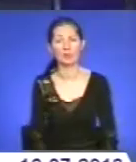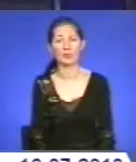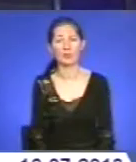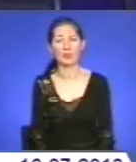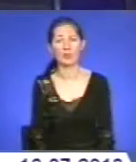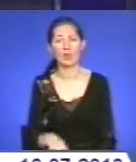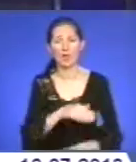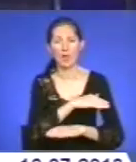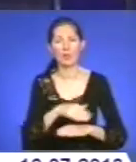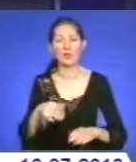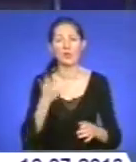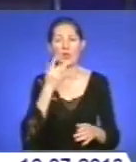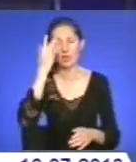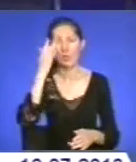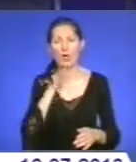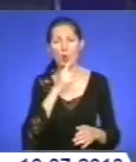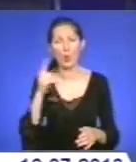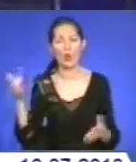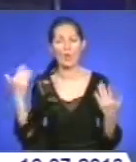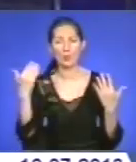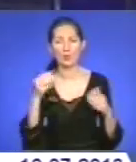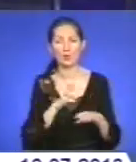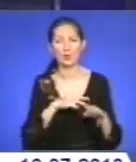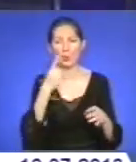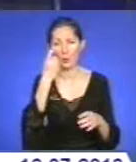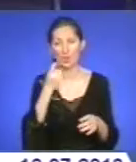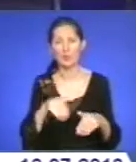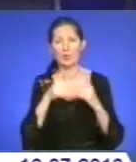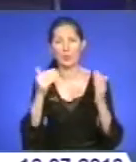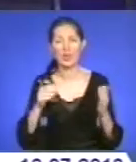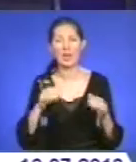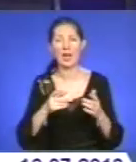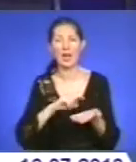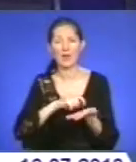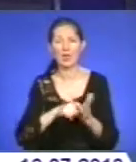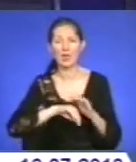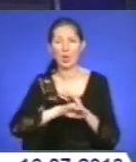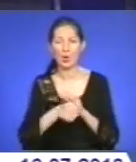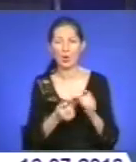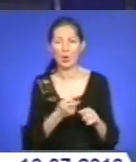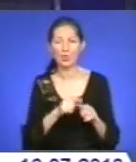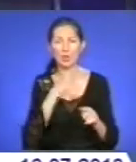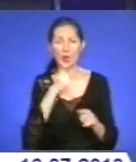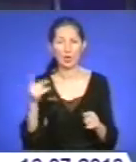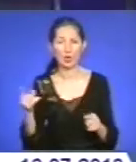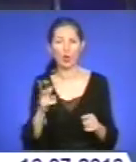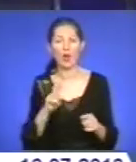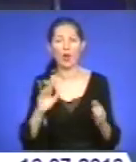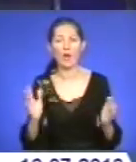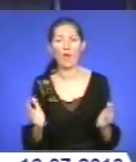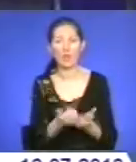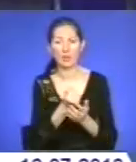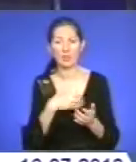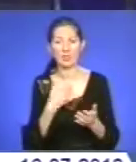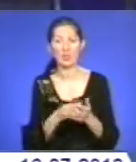На дворі літо, пора відпусток. Правоохоронці попереджають про збільшення квартирних крадіжок у цей період. Як вберегти своє майно